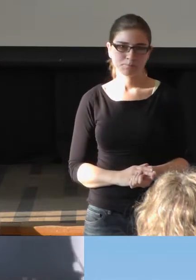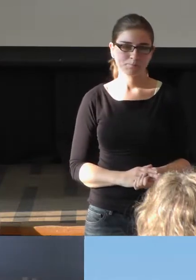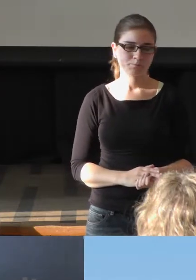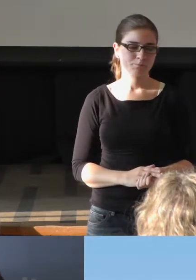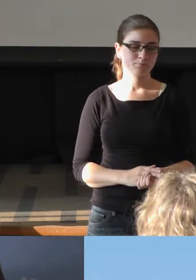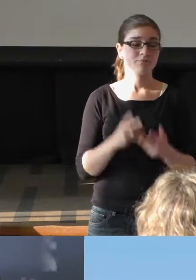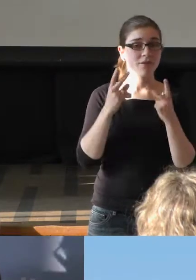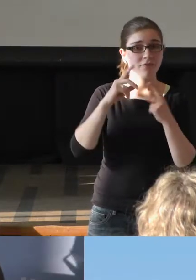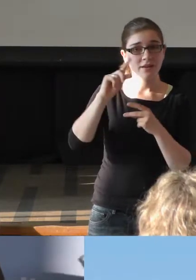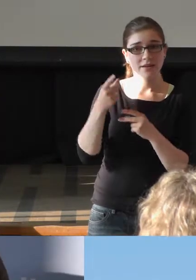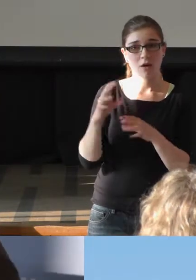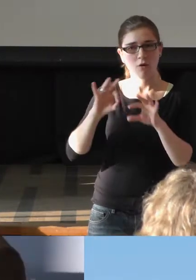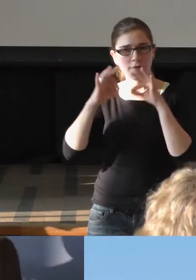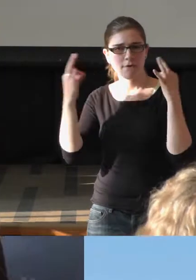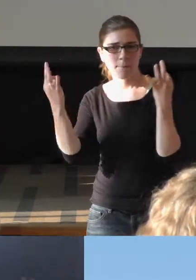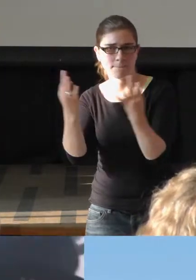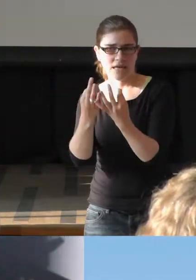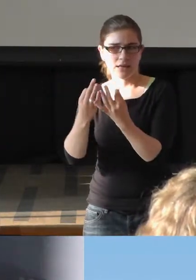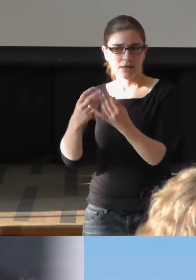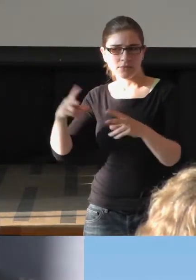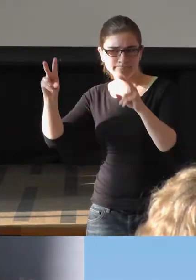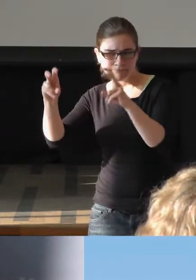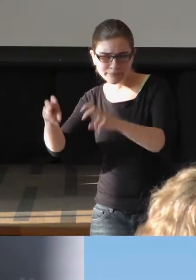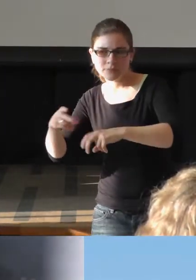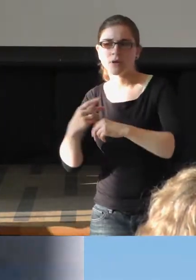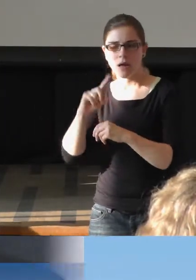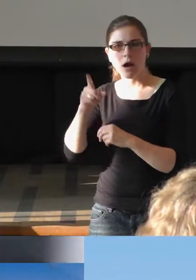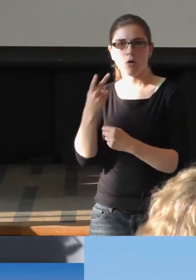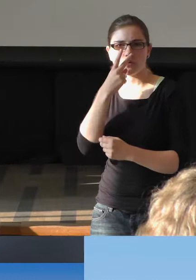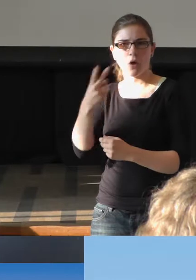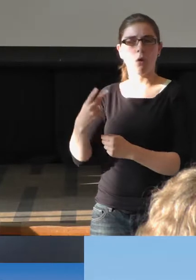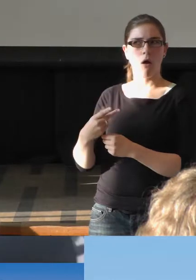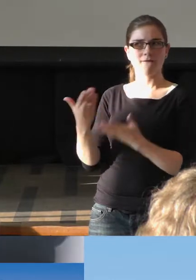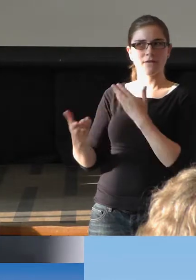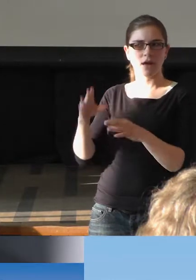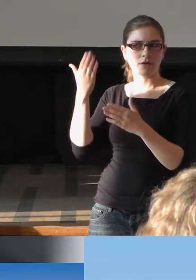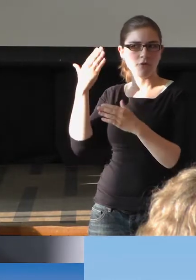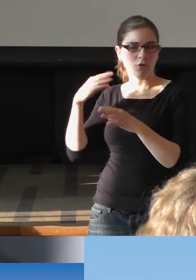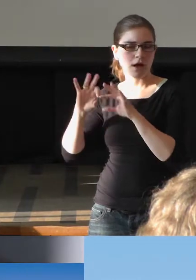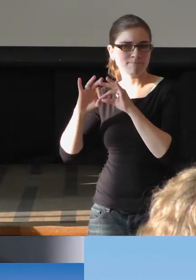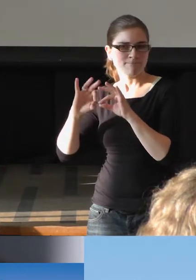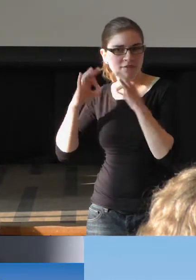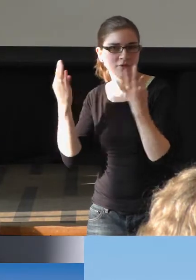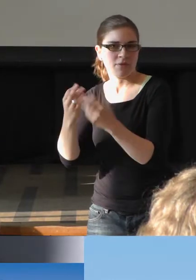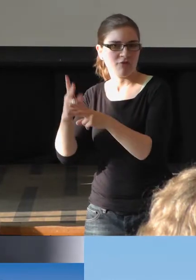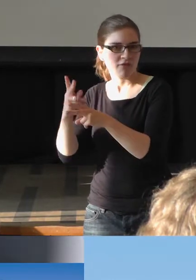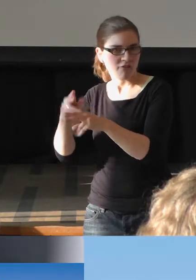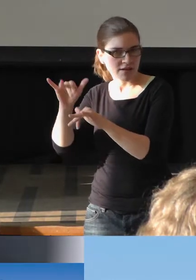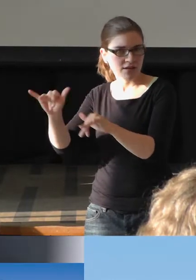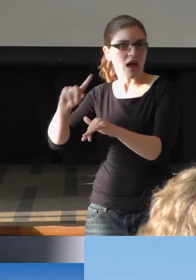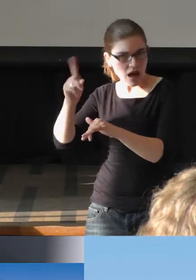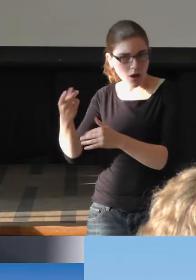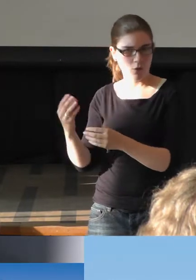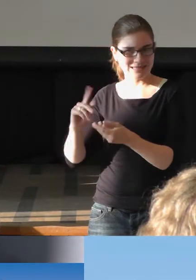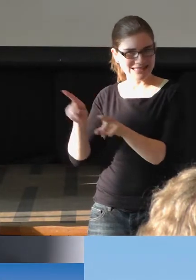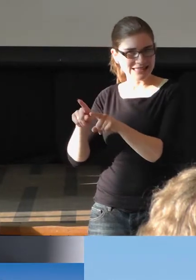und wichtig ist auch noch die Familienanamnese, weil letzten Endes bei dem idiopathischen West-Sex-Syndrom ganz ein erheblicher Anteil